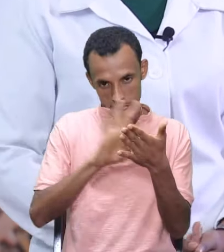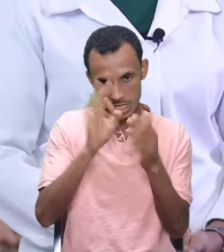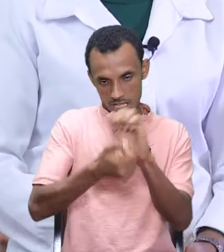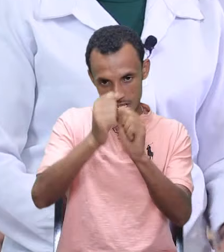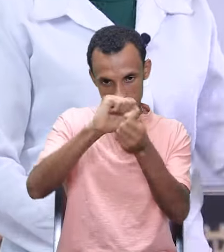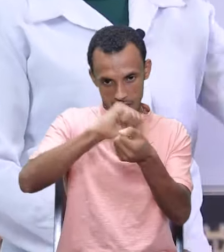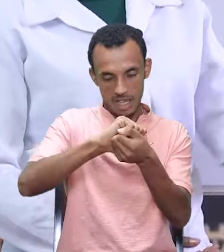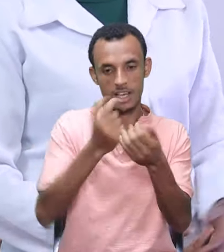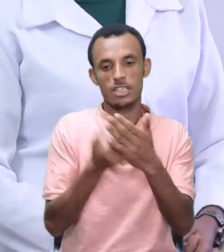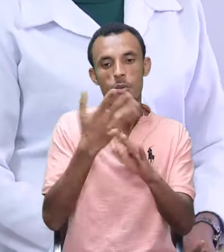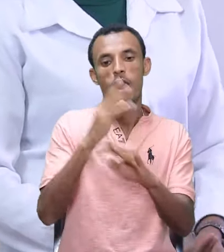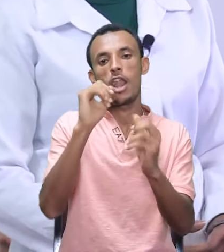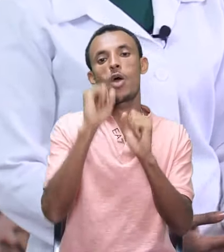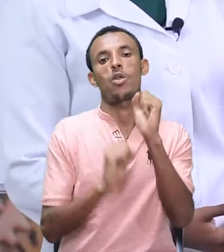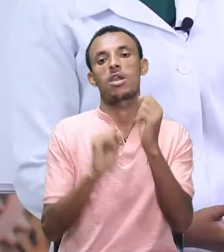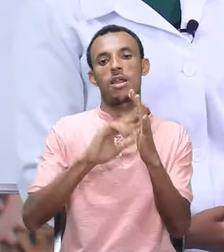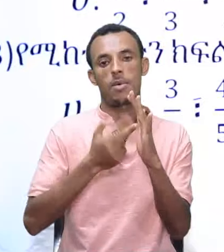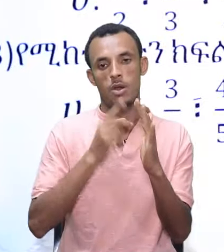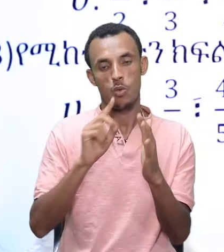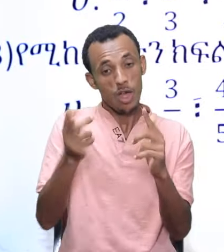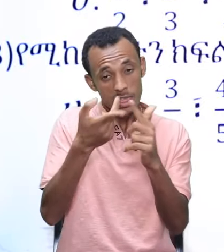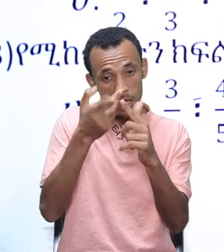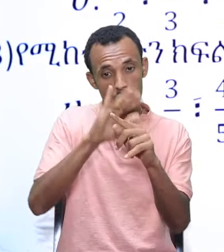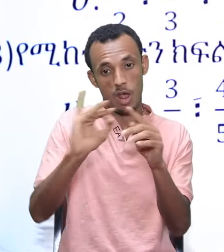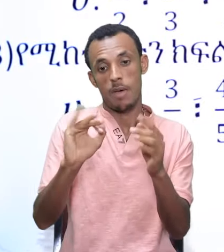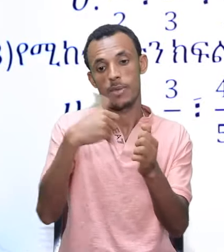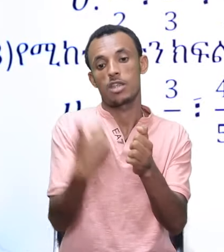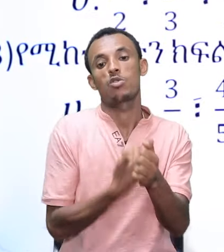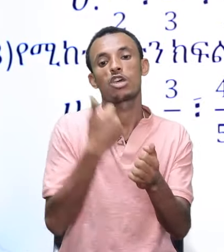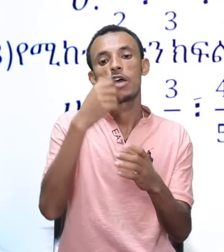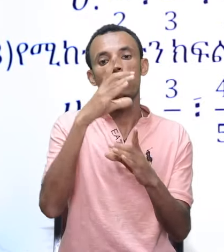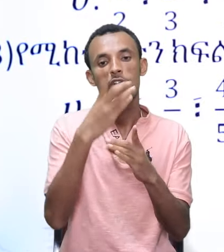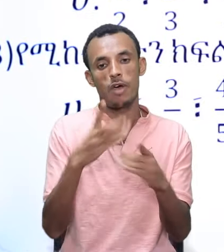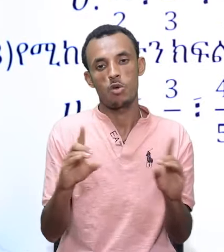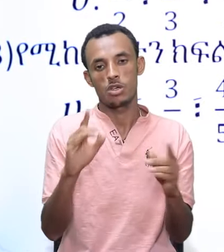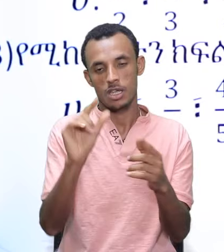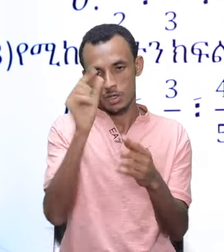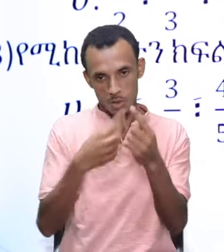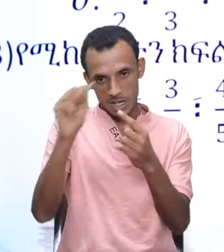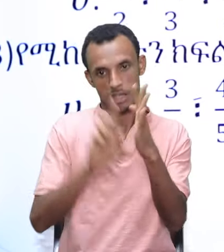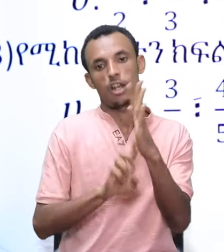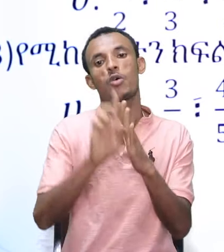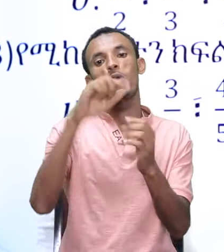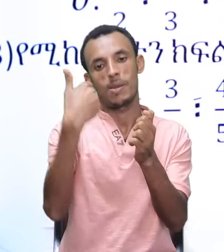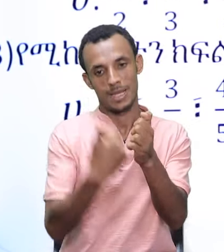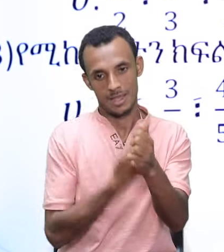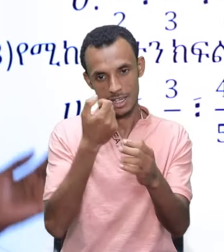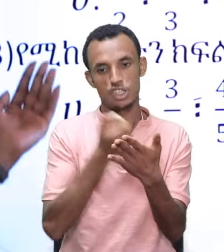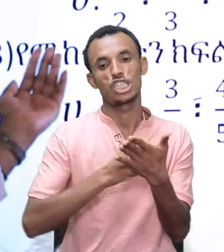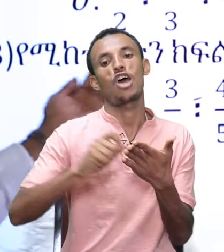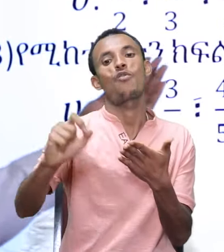ህገወጥ ክፍልፋይ ቀይረን ከዛ እናወዳድራለን ሁለተኛው ላይ የሚከተሉት ክፍልፋዮች ከትንሹ ወደ ትልቁ በቀደም ተከተል ጻፉ ነው